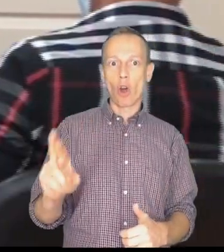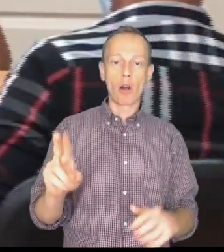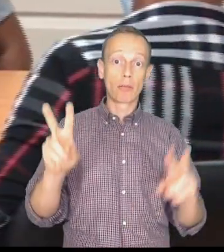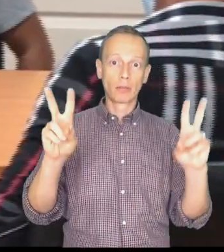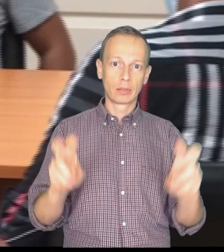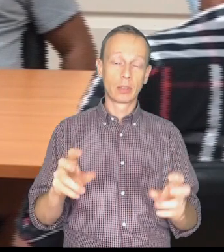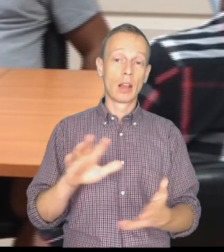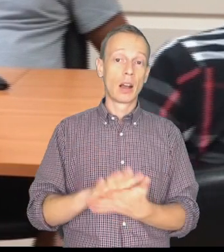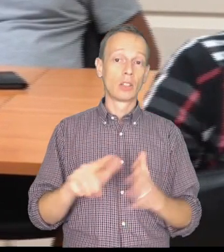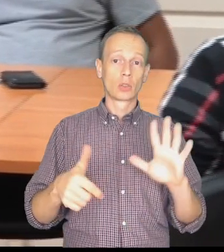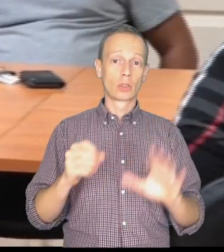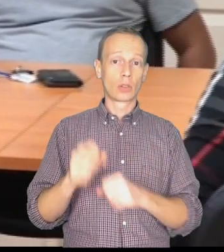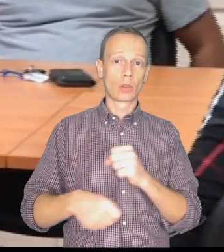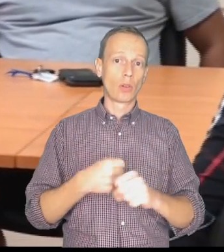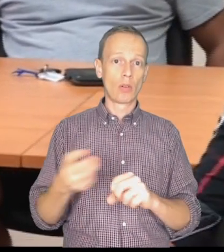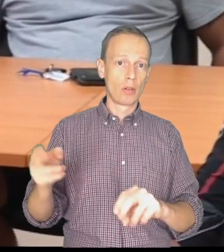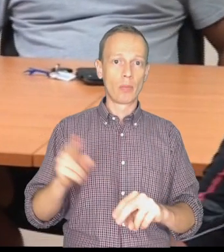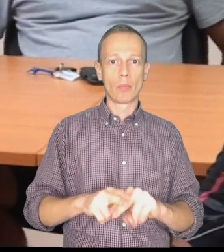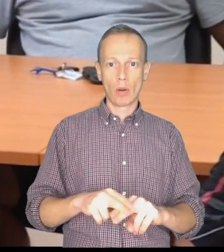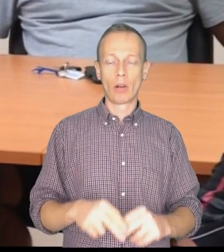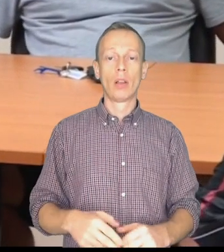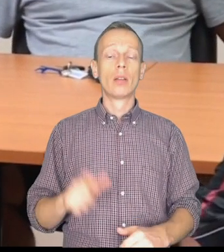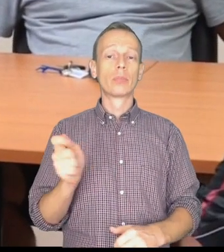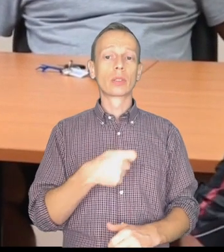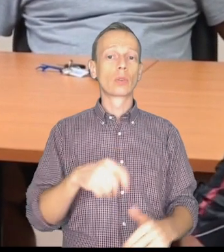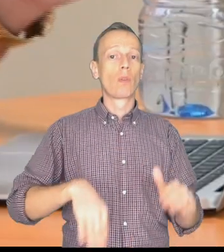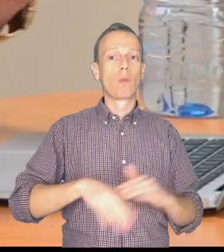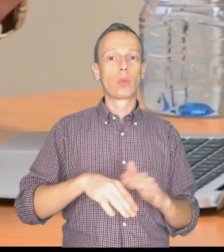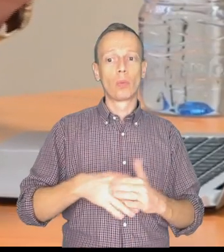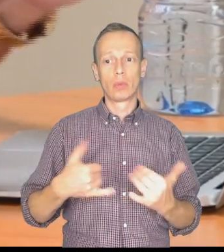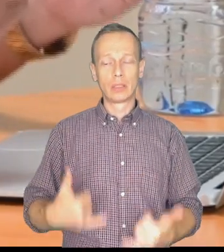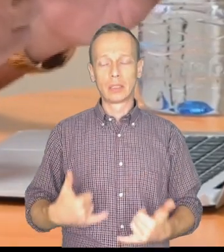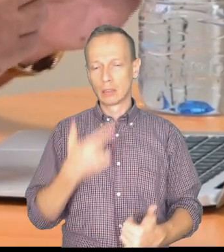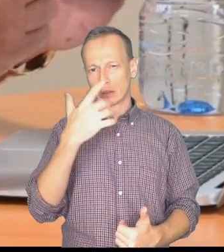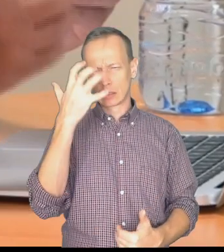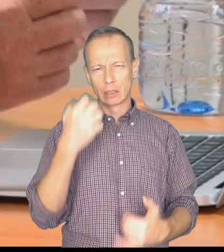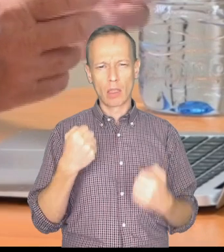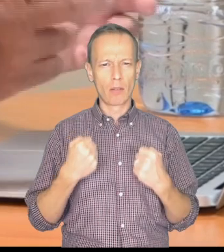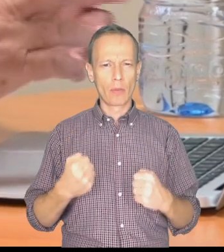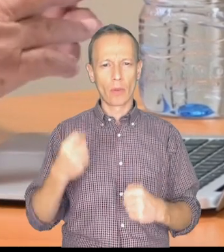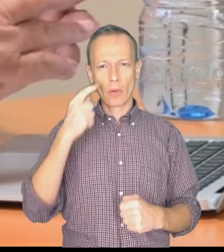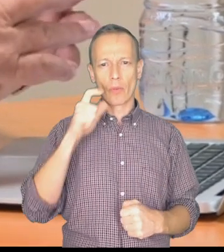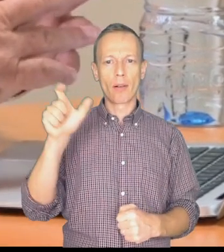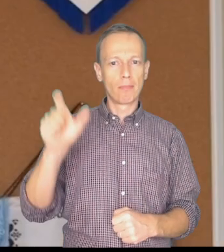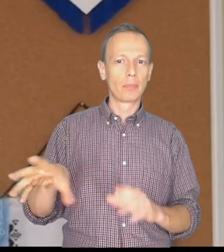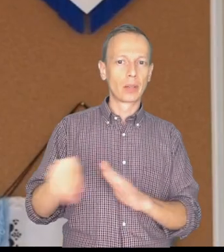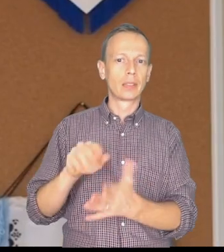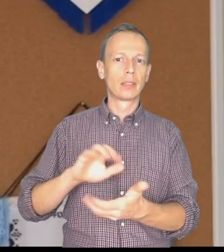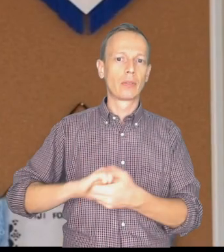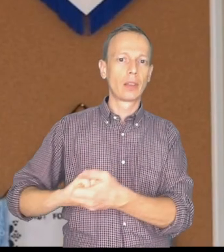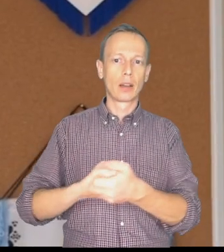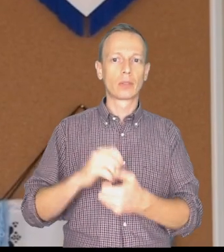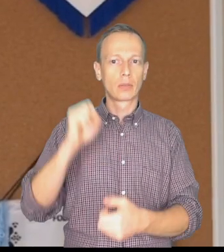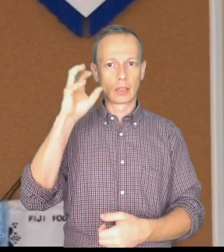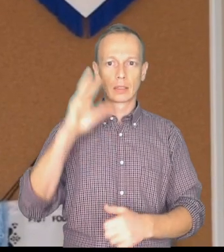ce mercredi à l'âge de 60 ans. Sa disparition a bien sûr affecté le monde du football local. On écoute Thierry Ariotima de la Fédération